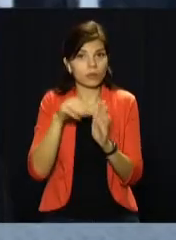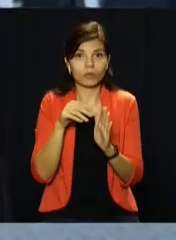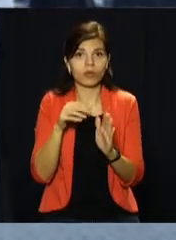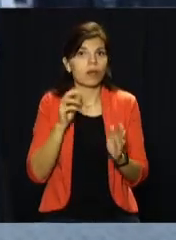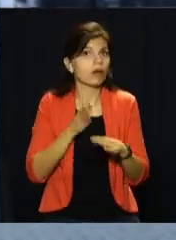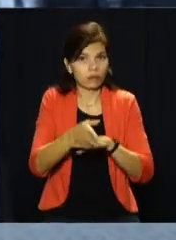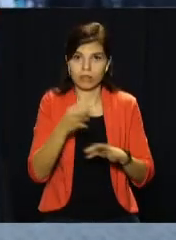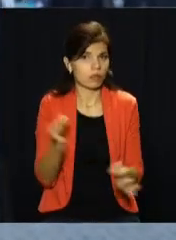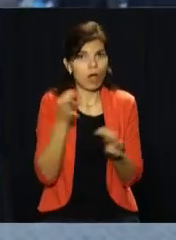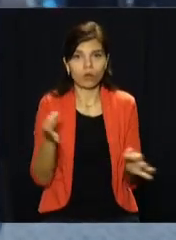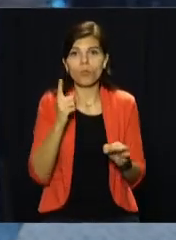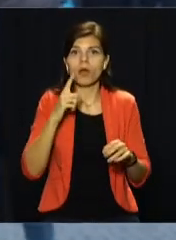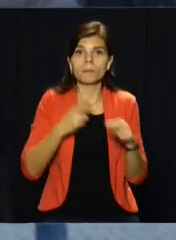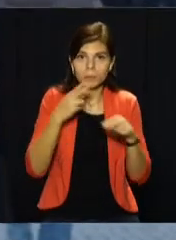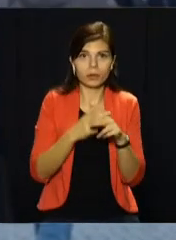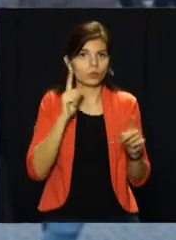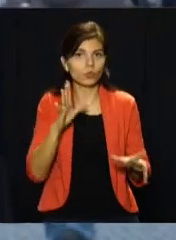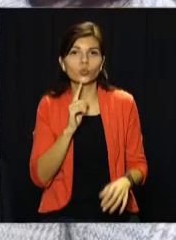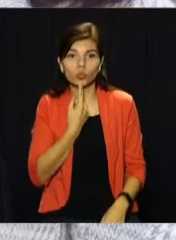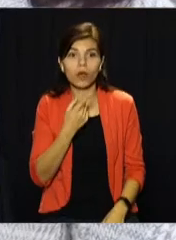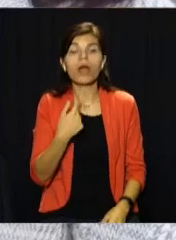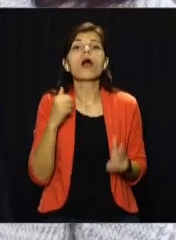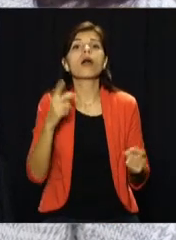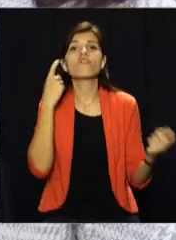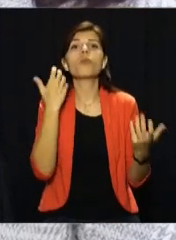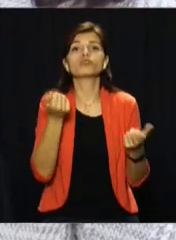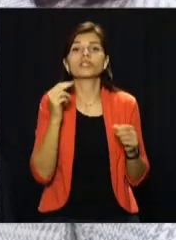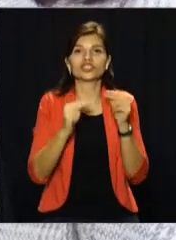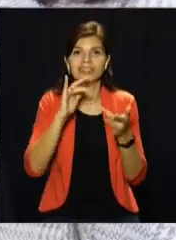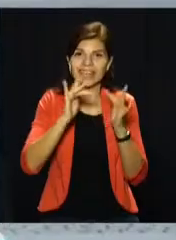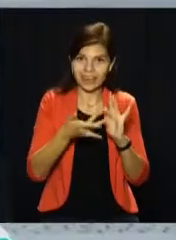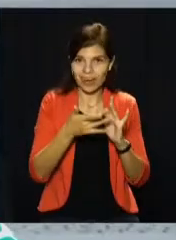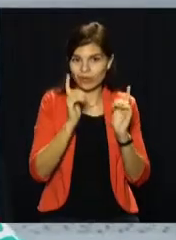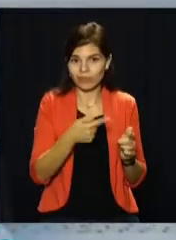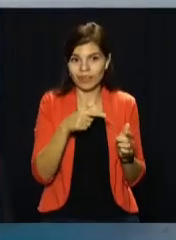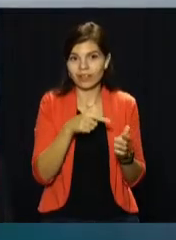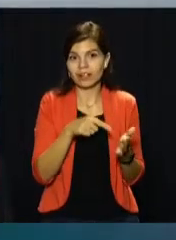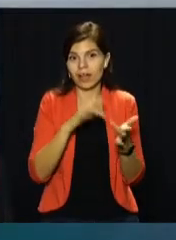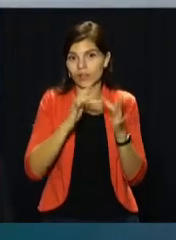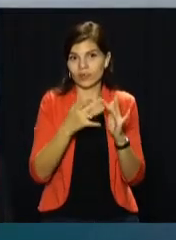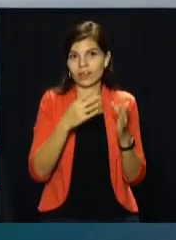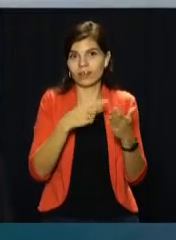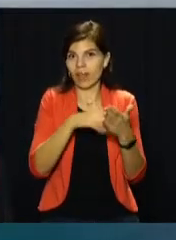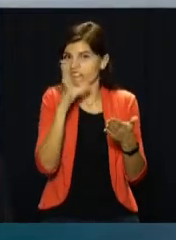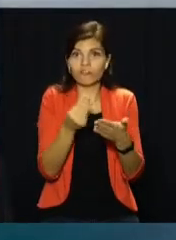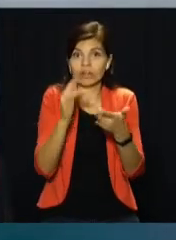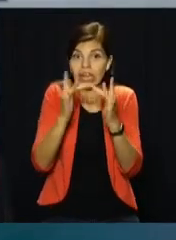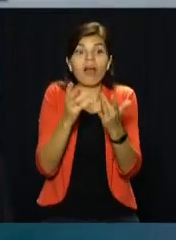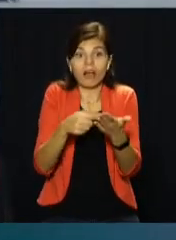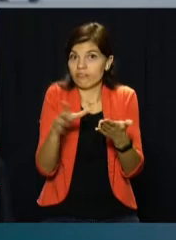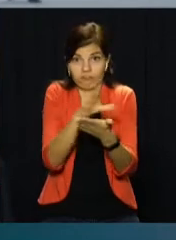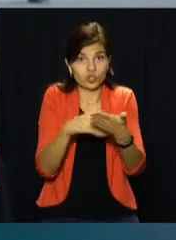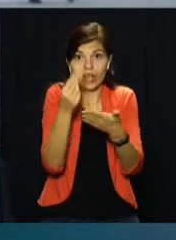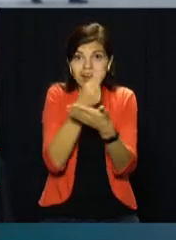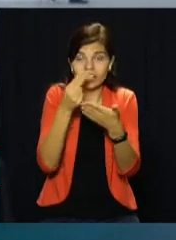І переважна більшість з них участь у виборах не бере ніколи через перепони та труднощі. Допустимо, я прийшов на участок. Ударся